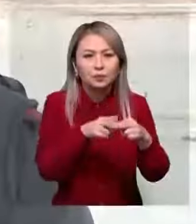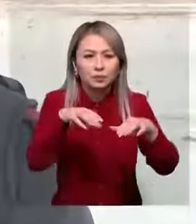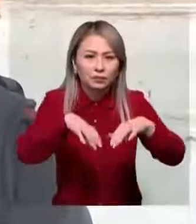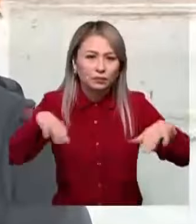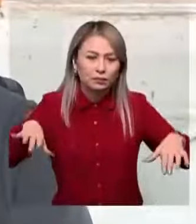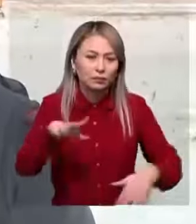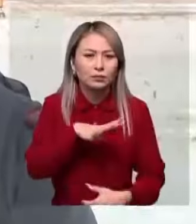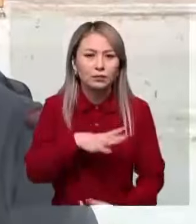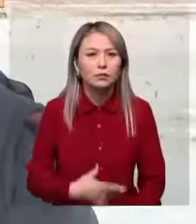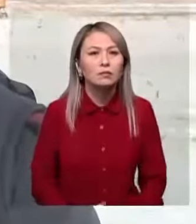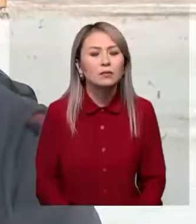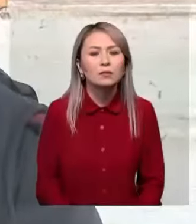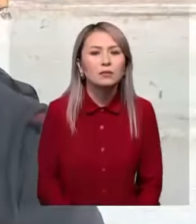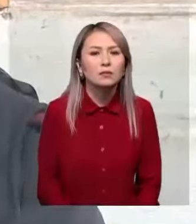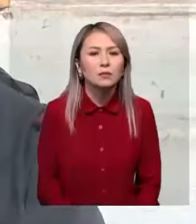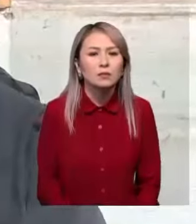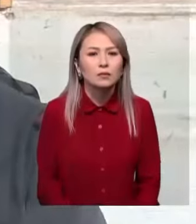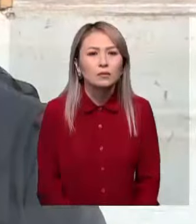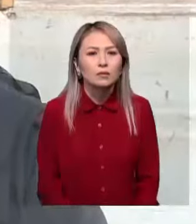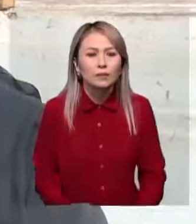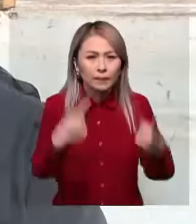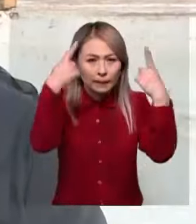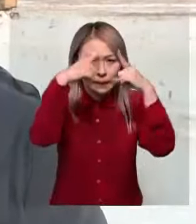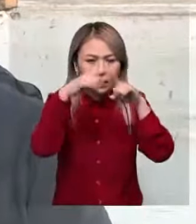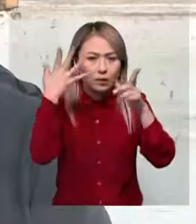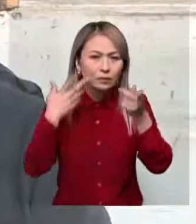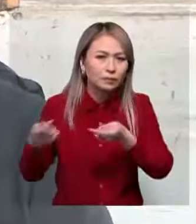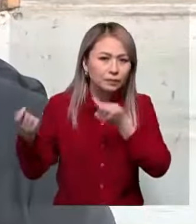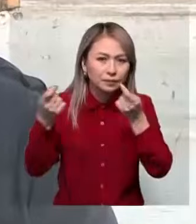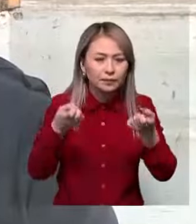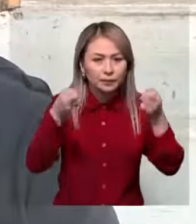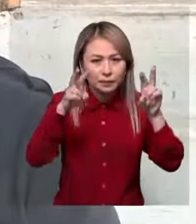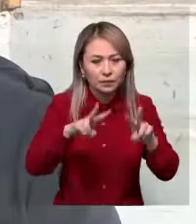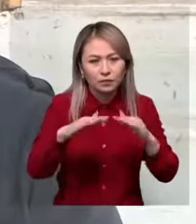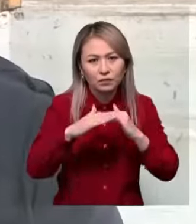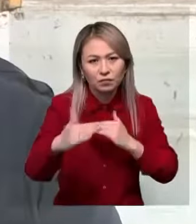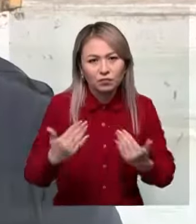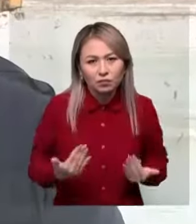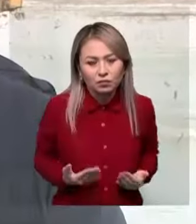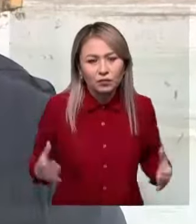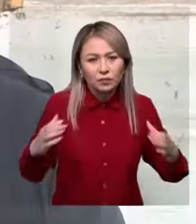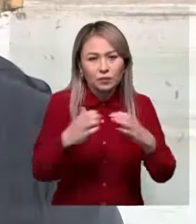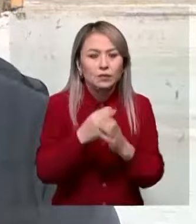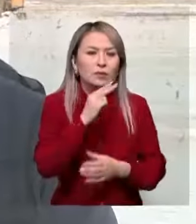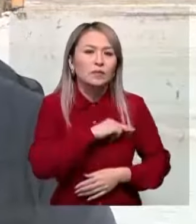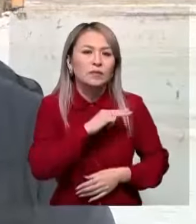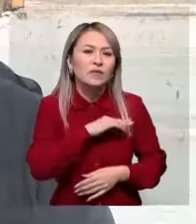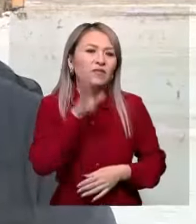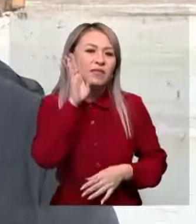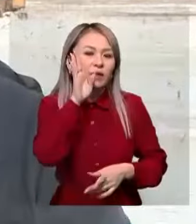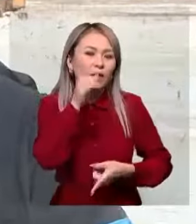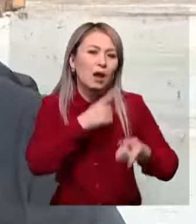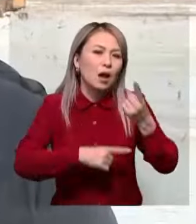До прибытия тяжелой техники. Техника жеткенше мамандар мен жергілікті тұрғындар бір адамдай күш салып судың бетін қайтардық,